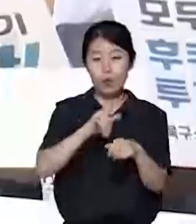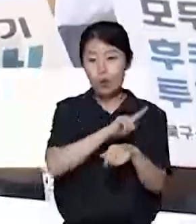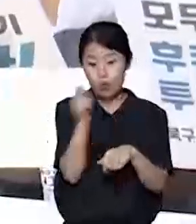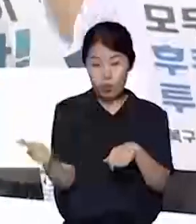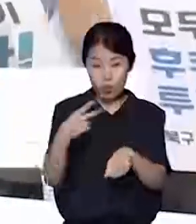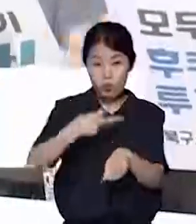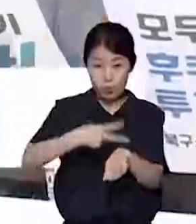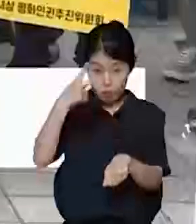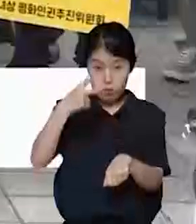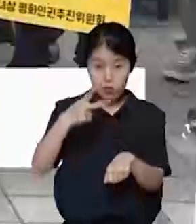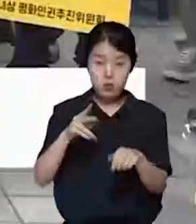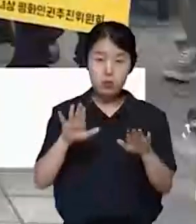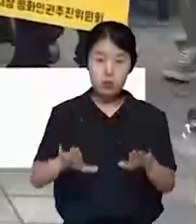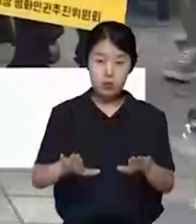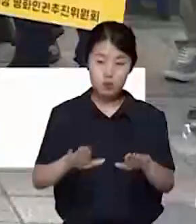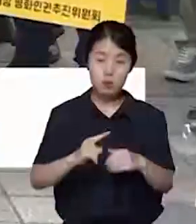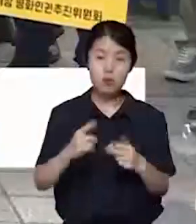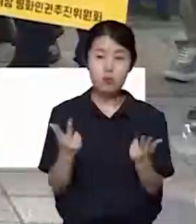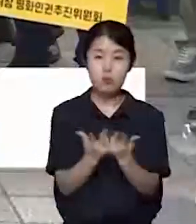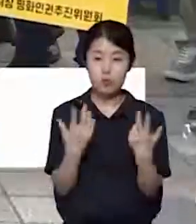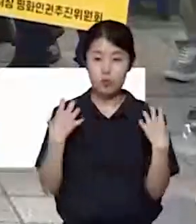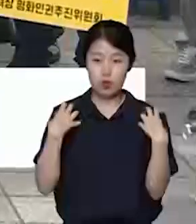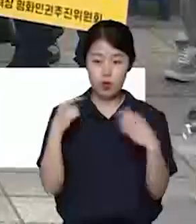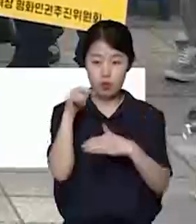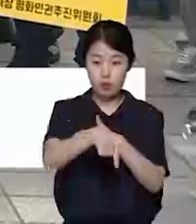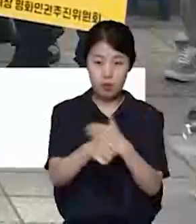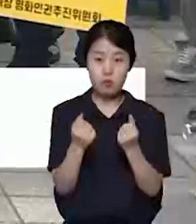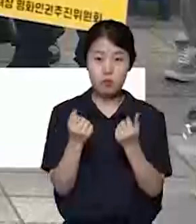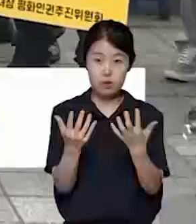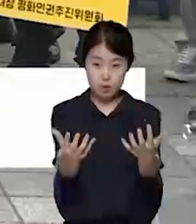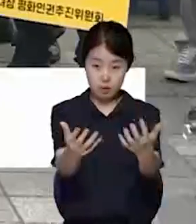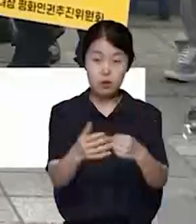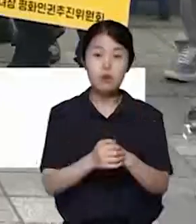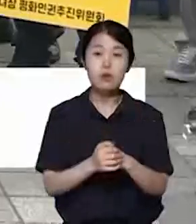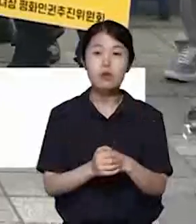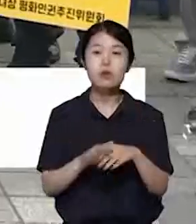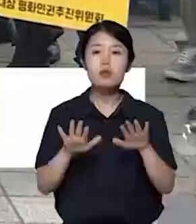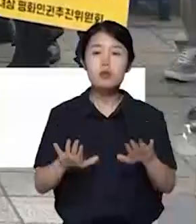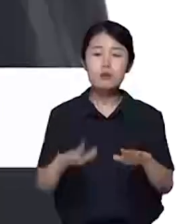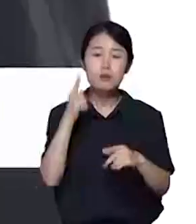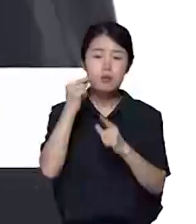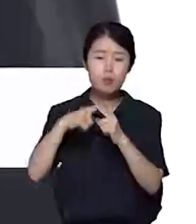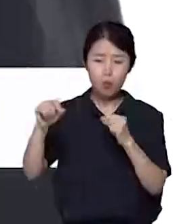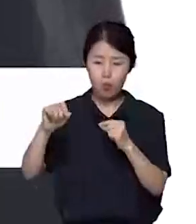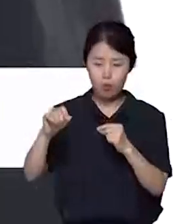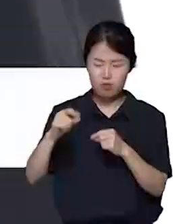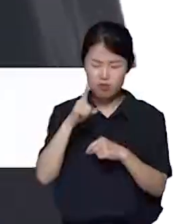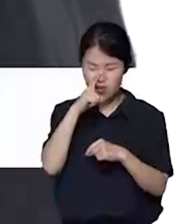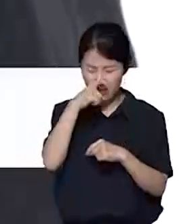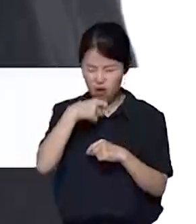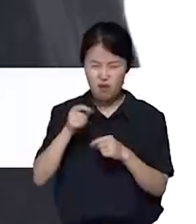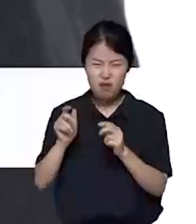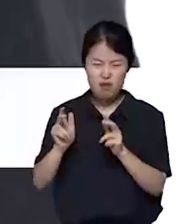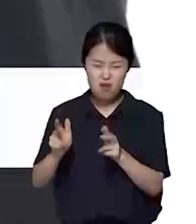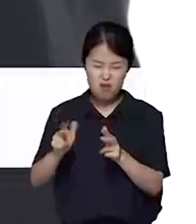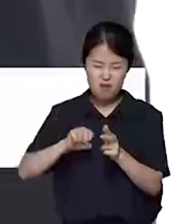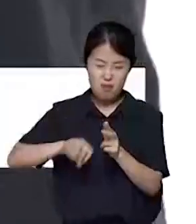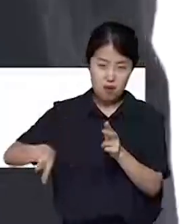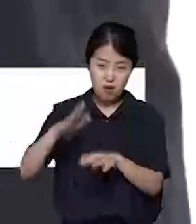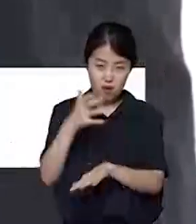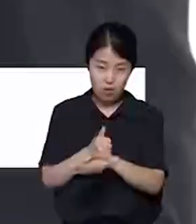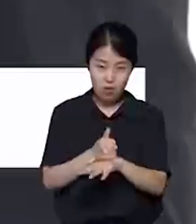평화의 소녀상 앞에서 기자회견을 열고 일본이 원전 오염수 방류를 선언해 전 세계인과 지구 생명체를 위협하고